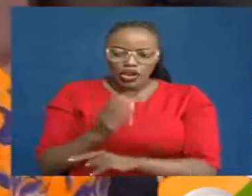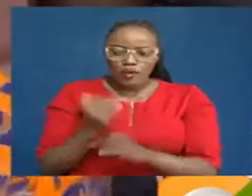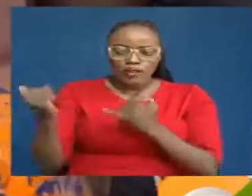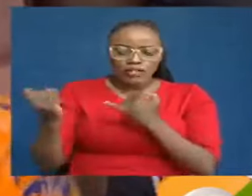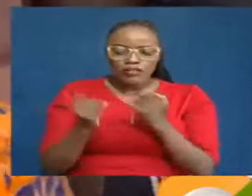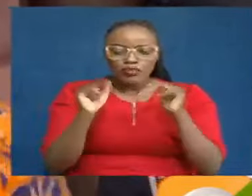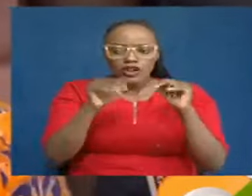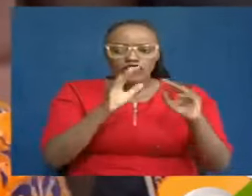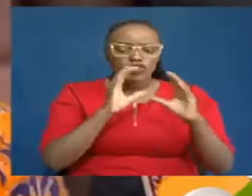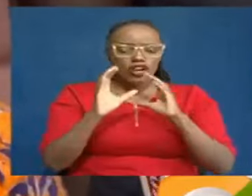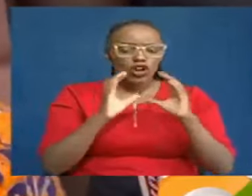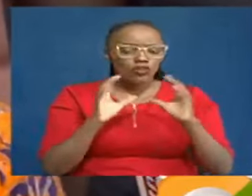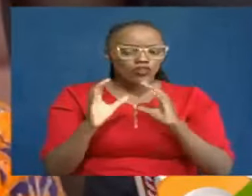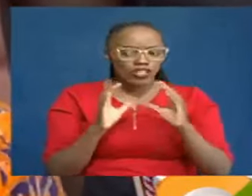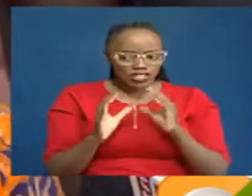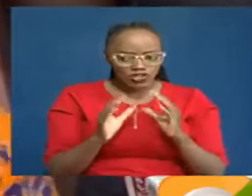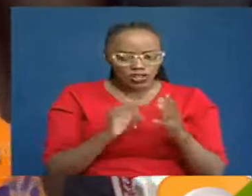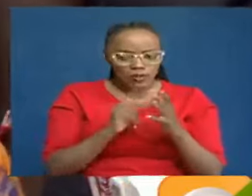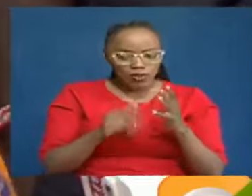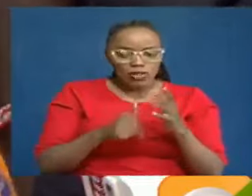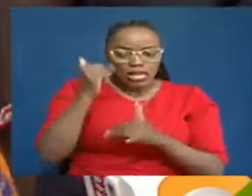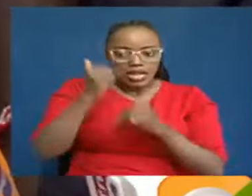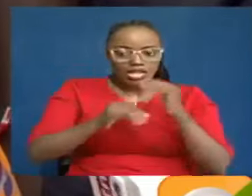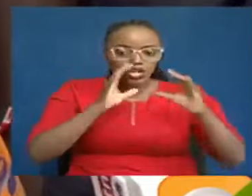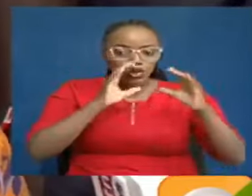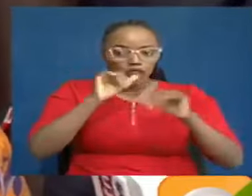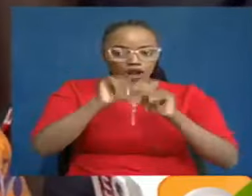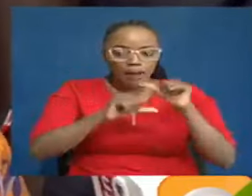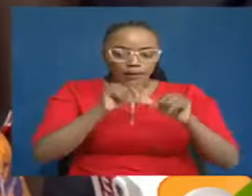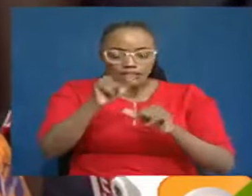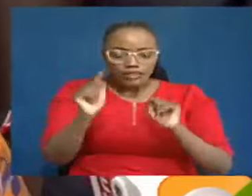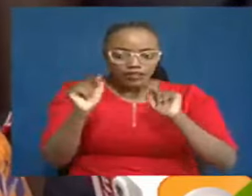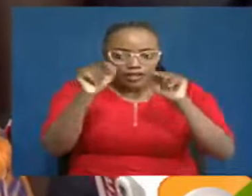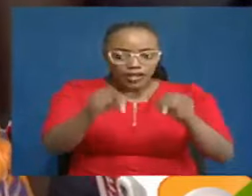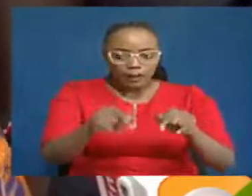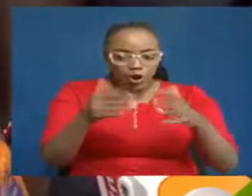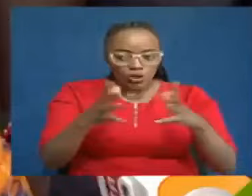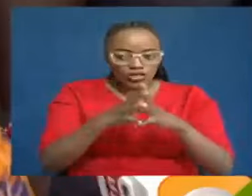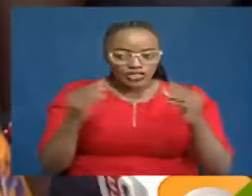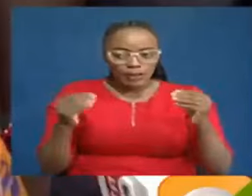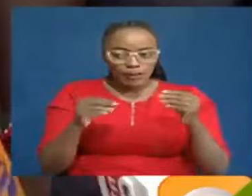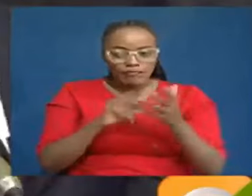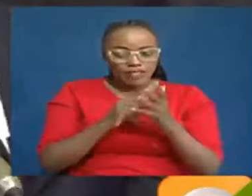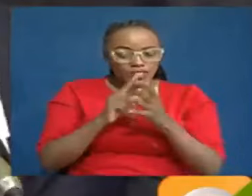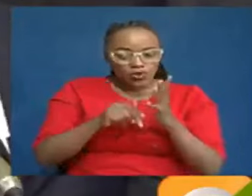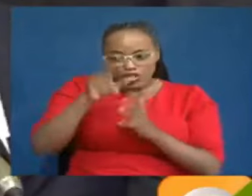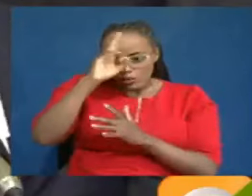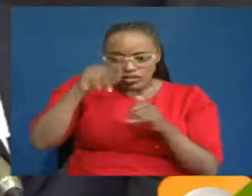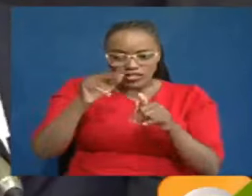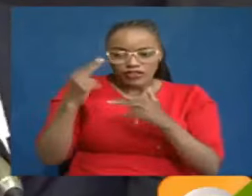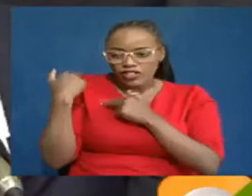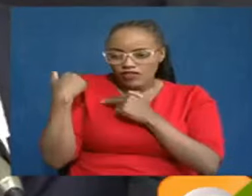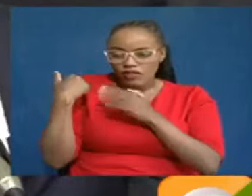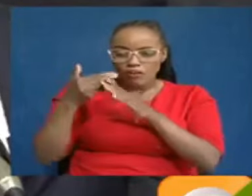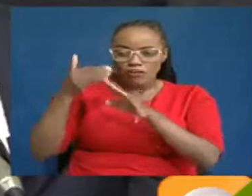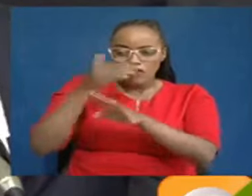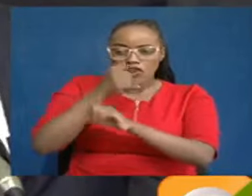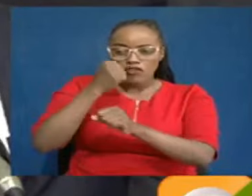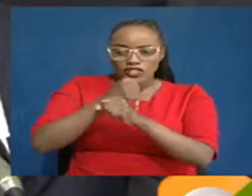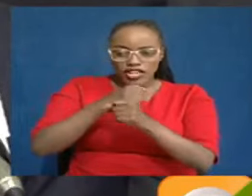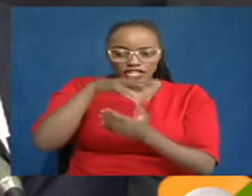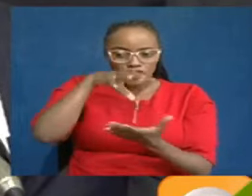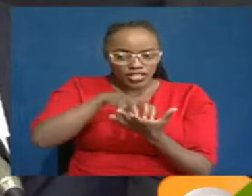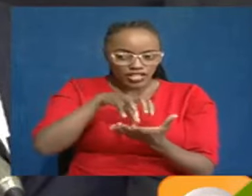him for a conversation. So the last conversation about his appearance or disappearance is around police. As we had done in the previous cases